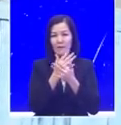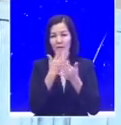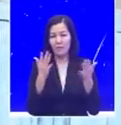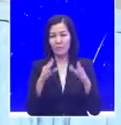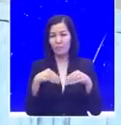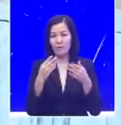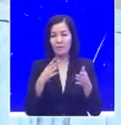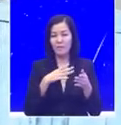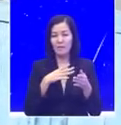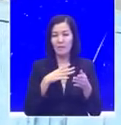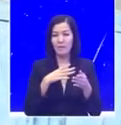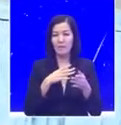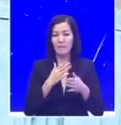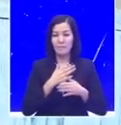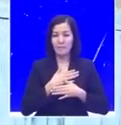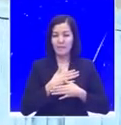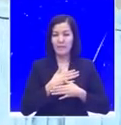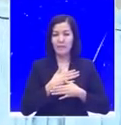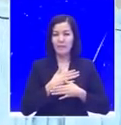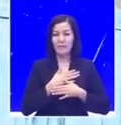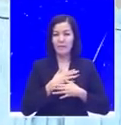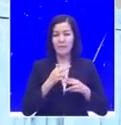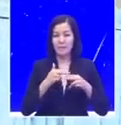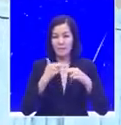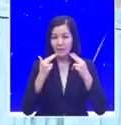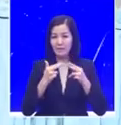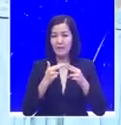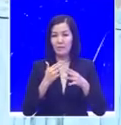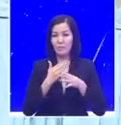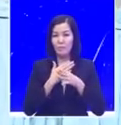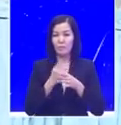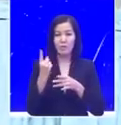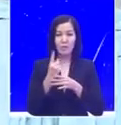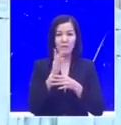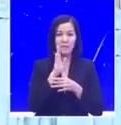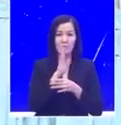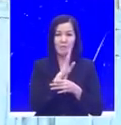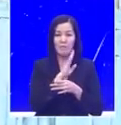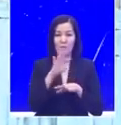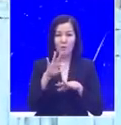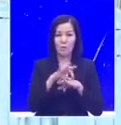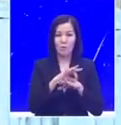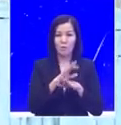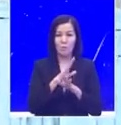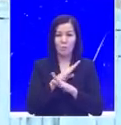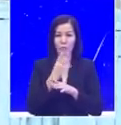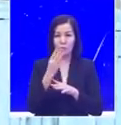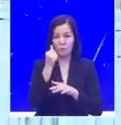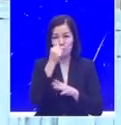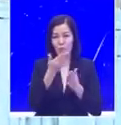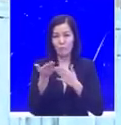ардақ иманға рахмет, өстіп бізді бағалап көріп жатқанына. Мен жалғыз басты анам, күйеуім қайтыс болған осыдан 4 жыл бұрын.